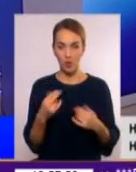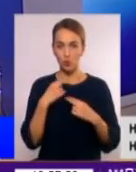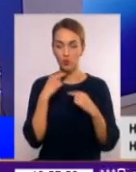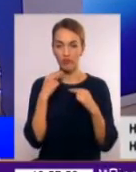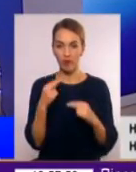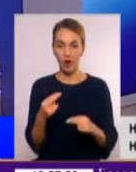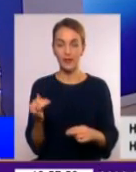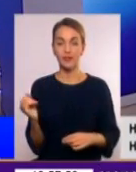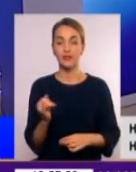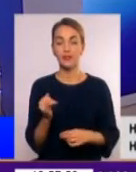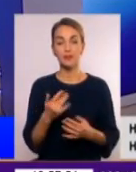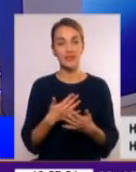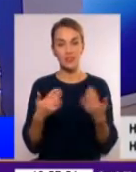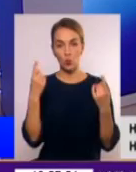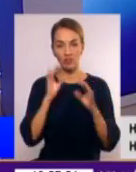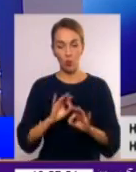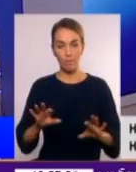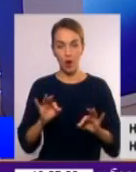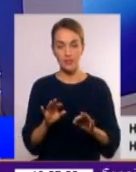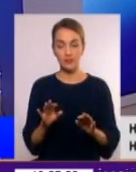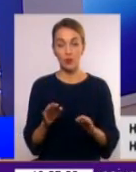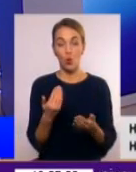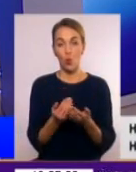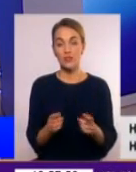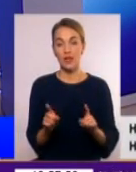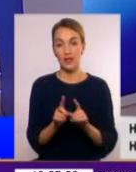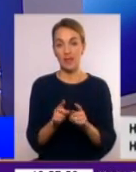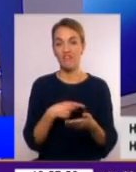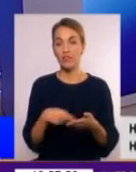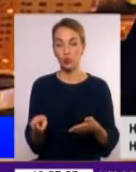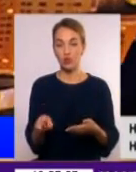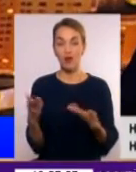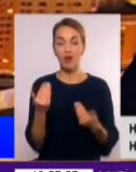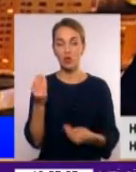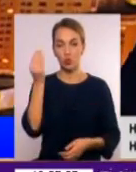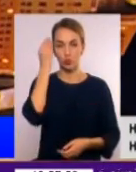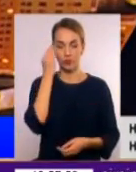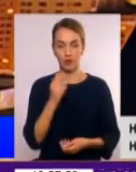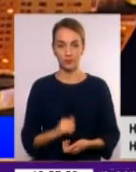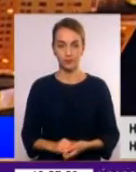уваги і різної інформації. Власне, ось таке виключення. Яка ваша думка,